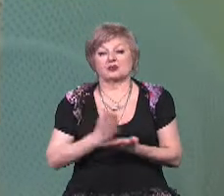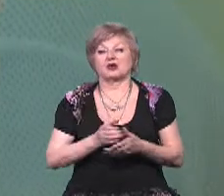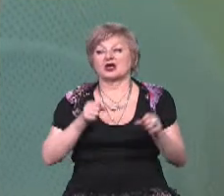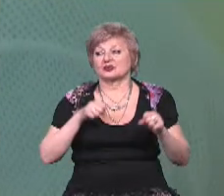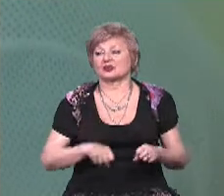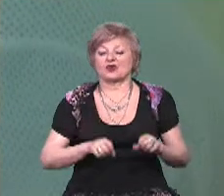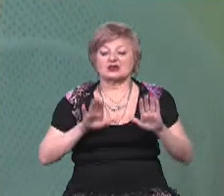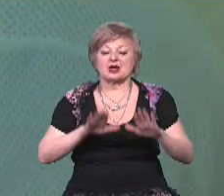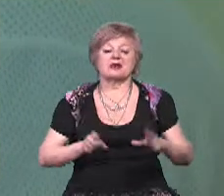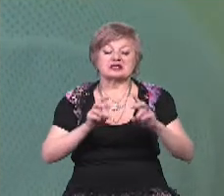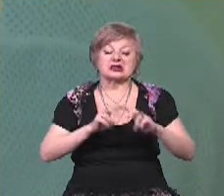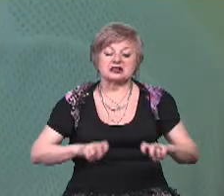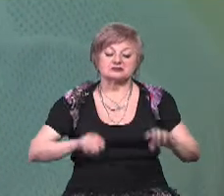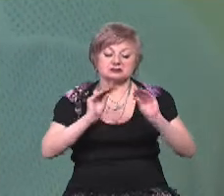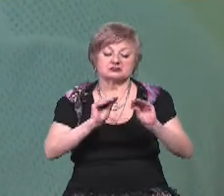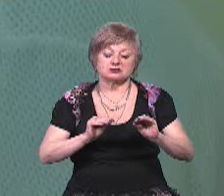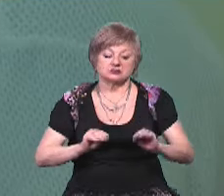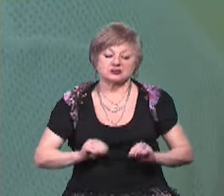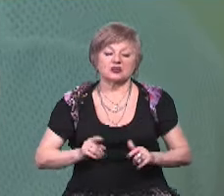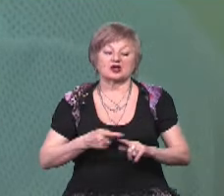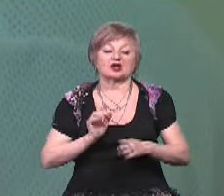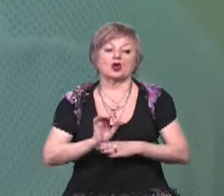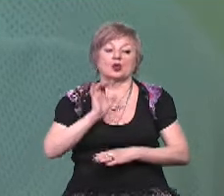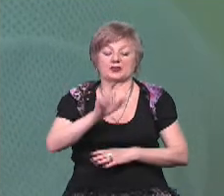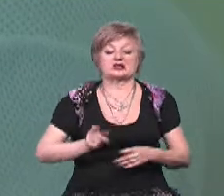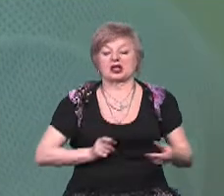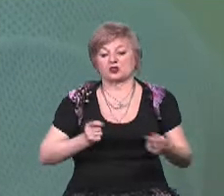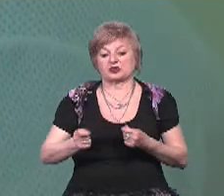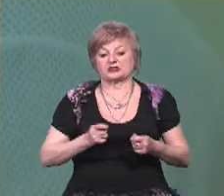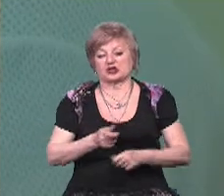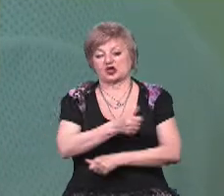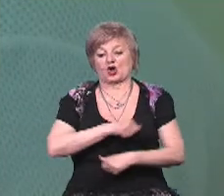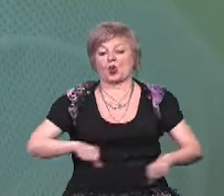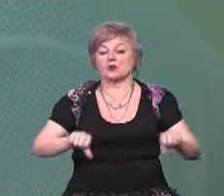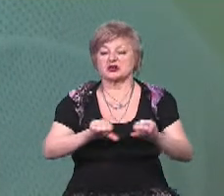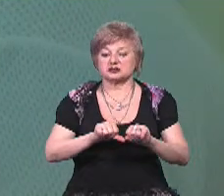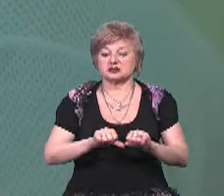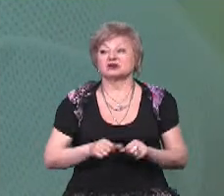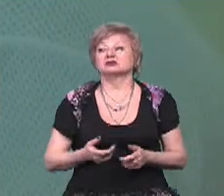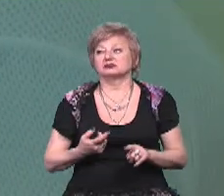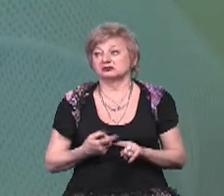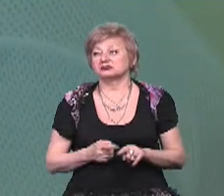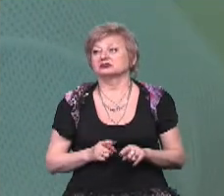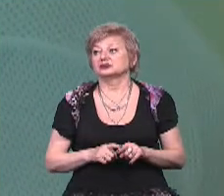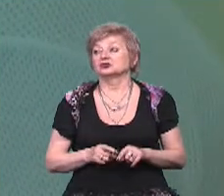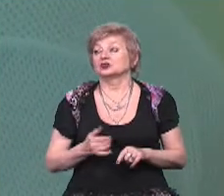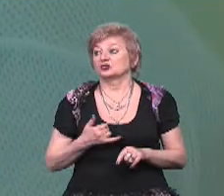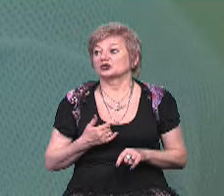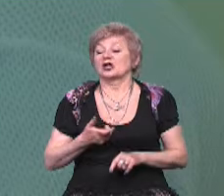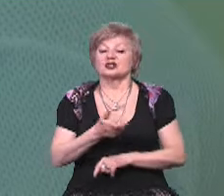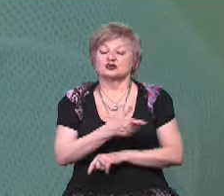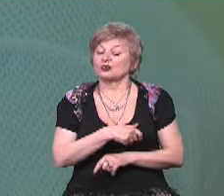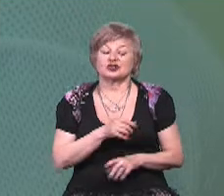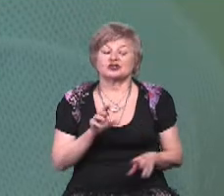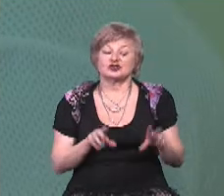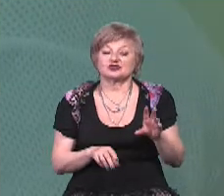розглядати на місці такий протокол, або направляти на розгляд адміністративної комісії. В нашому місці поліція вважає за необхідне та